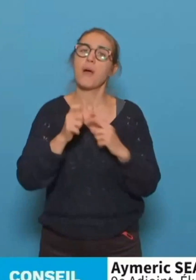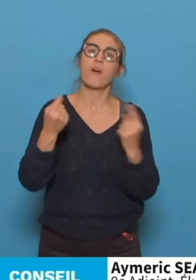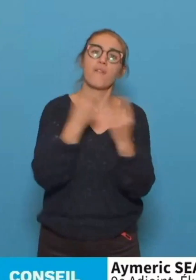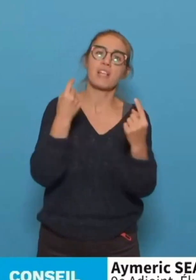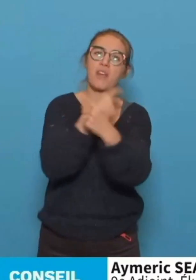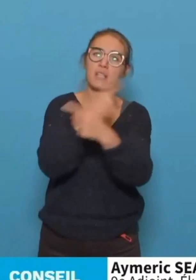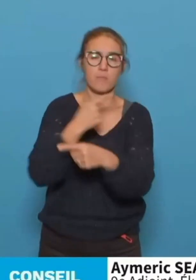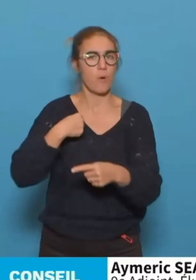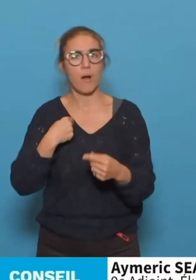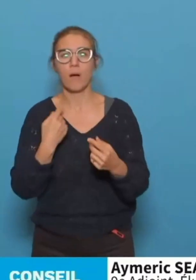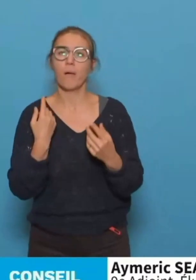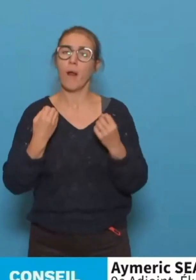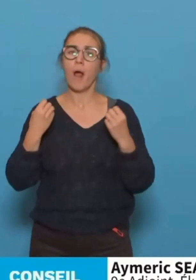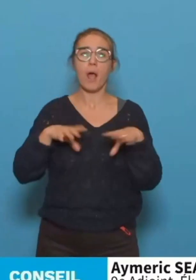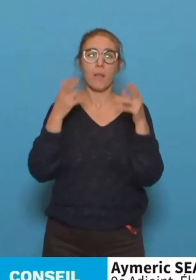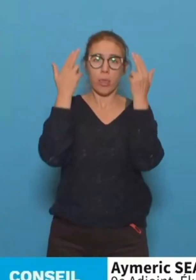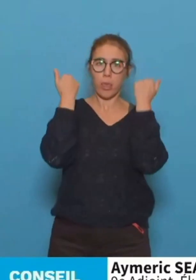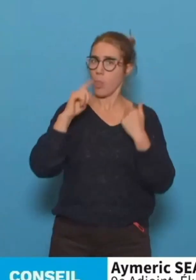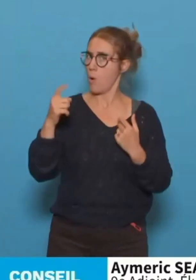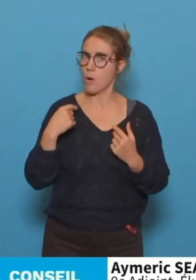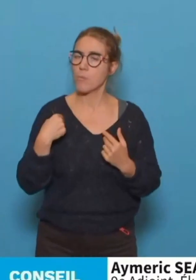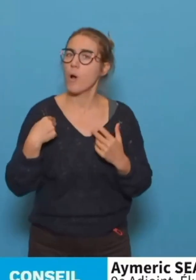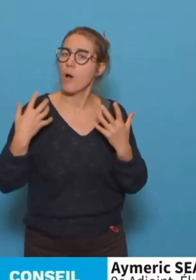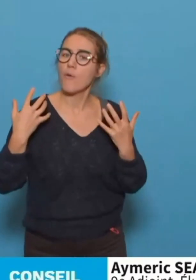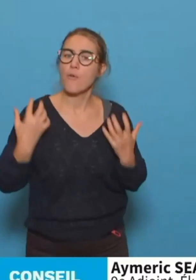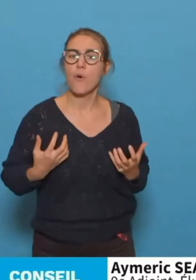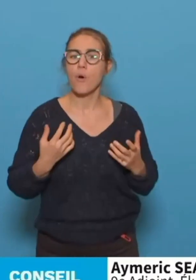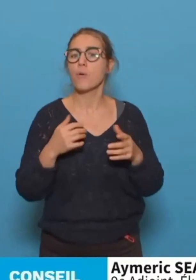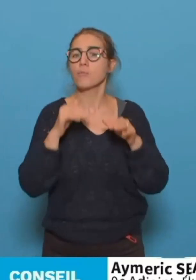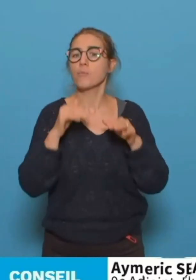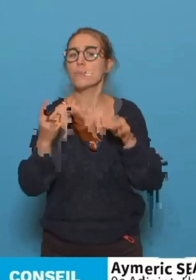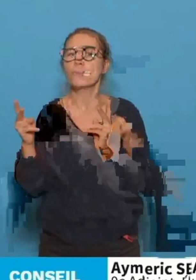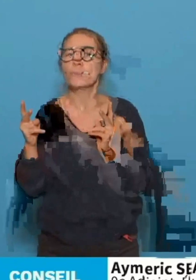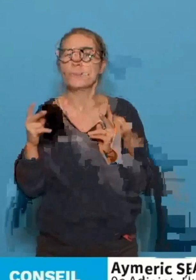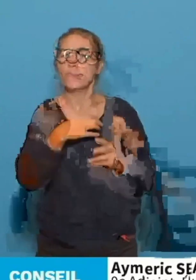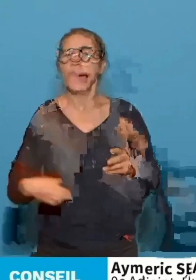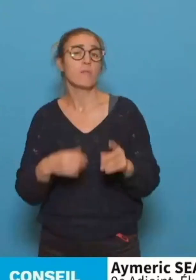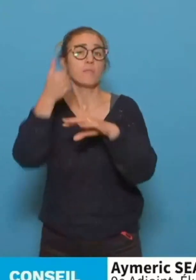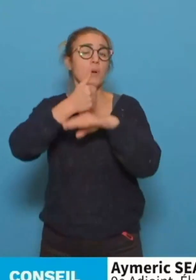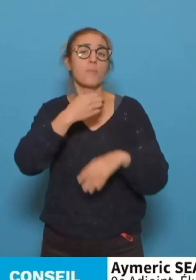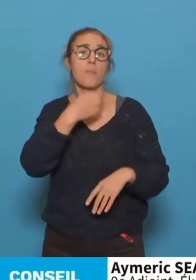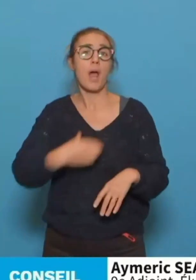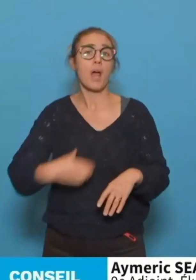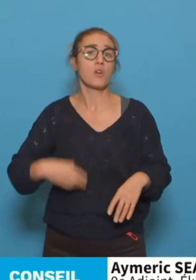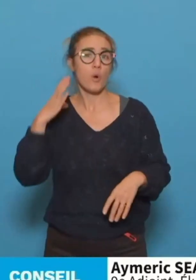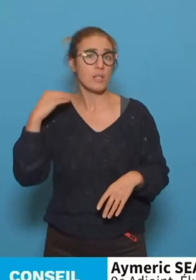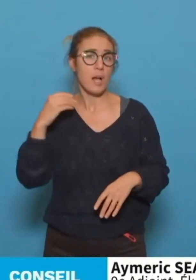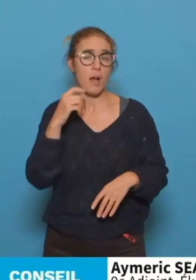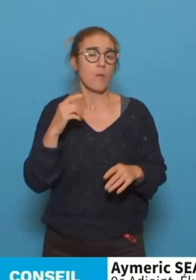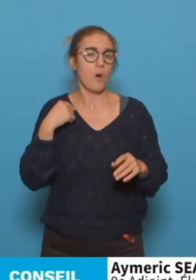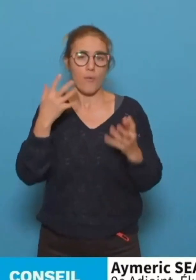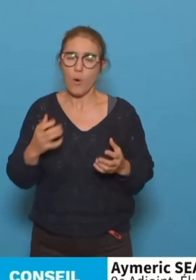nous défendre, parce que ce qui m'anime, ce n'est pas la défense de nos politiques publiques, par Johanna Rolland, c'est la